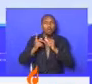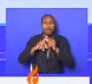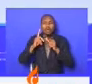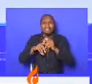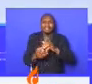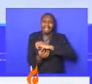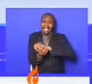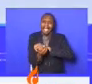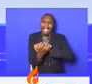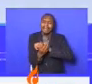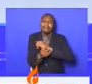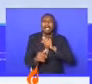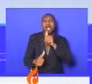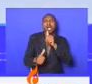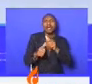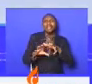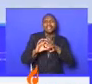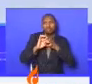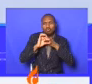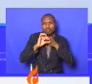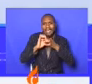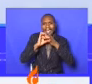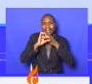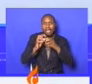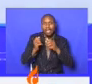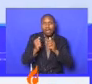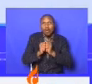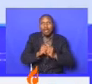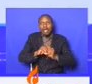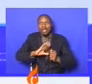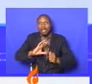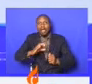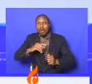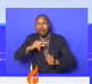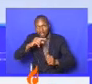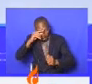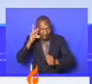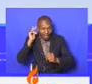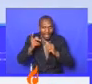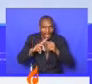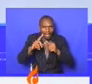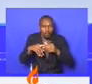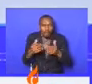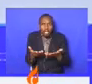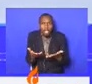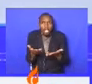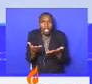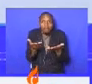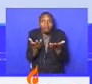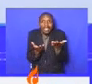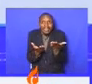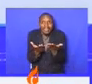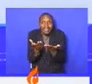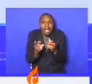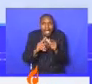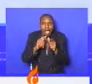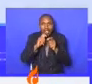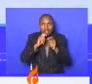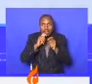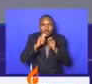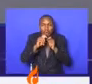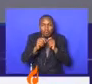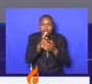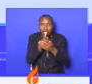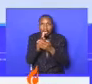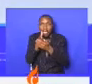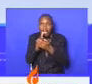seire aliaba buwatera nilegu sabara chukubuwatera na mwane serikali ya county ya Kisii elio kinyo wakwari okona nabalikia mangana Whitman